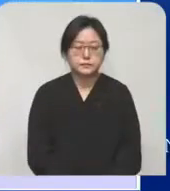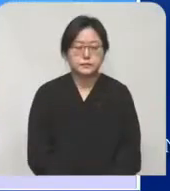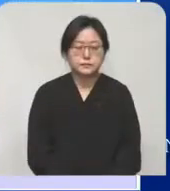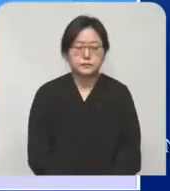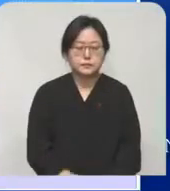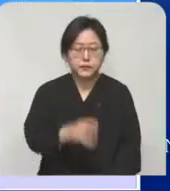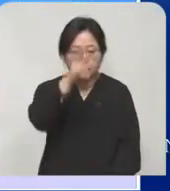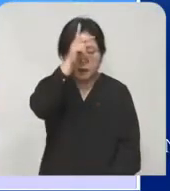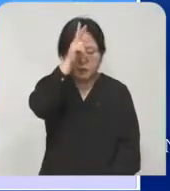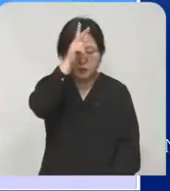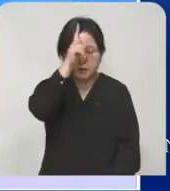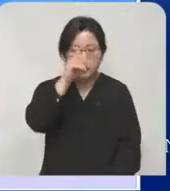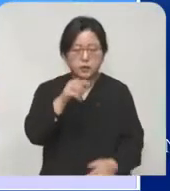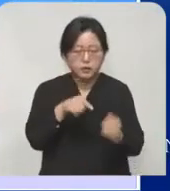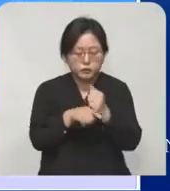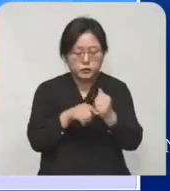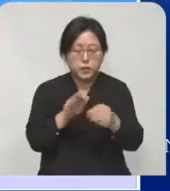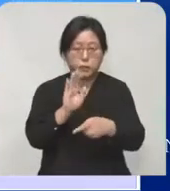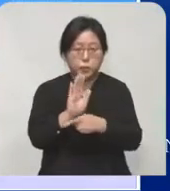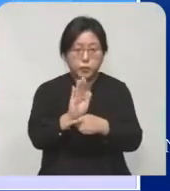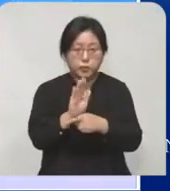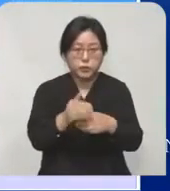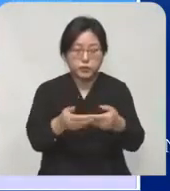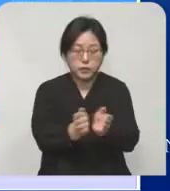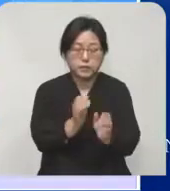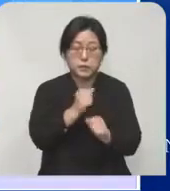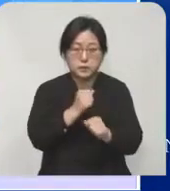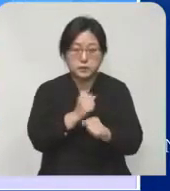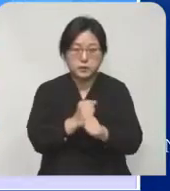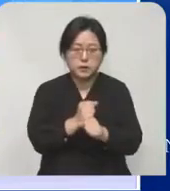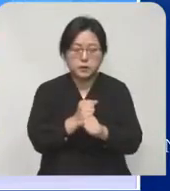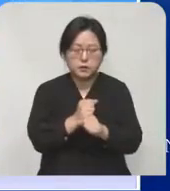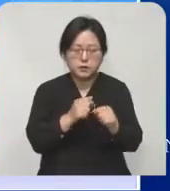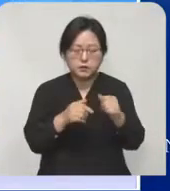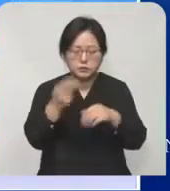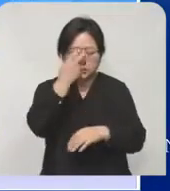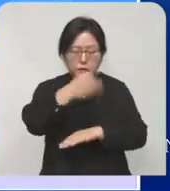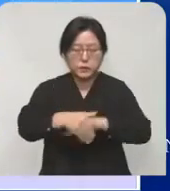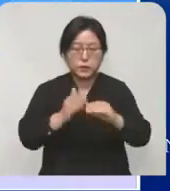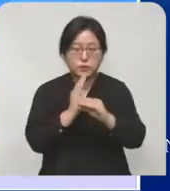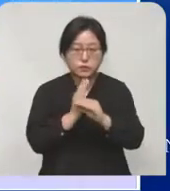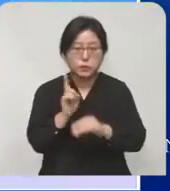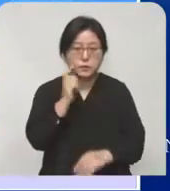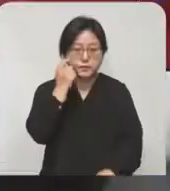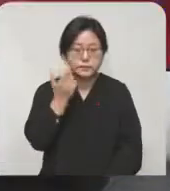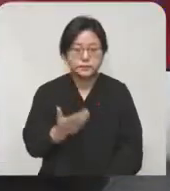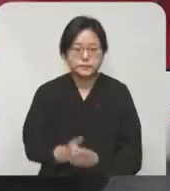경찰에서도 수사본부를 꾸리고 조사에 나설 예정이던 데 어떻게 해 지는 됩니까